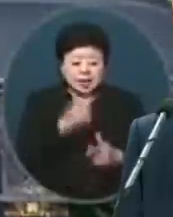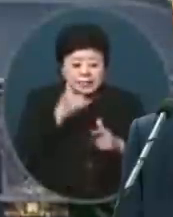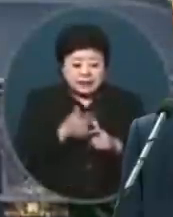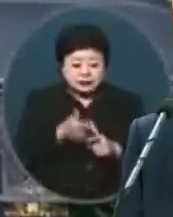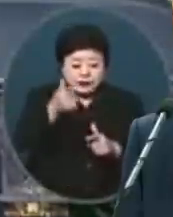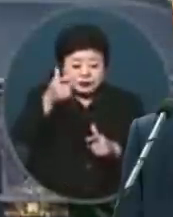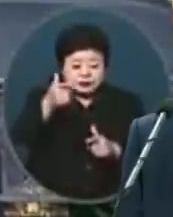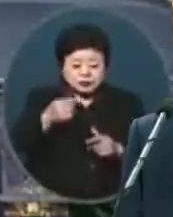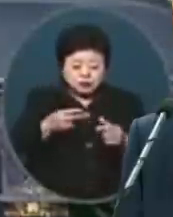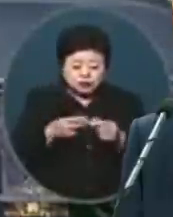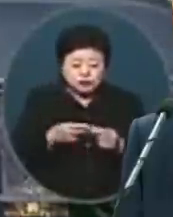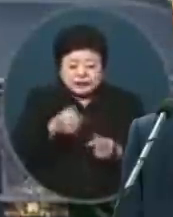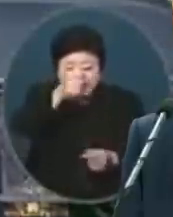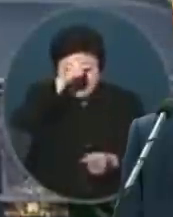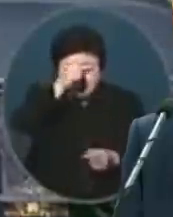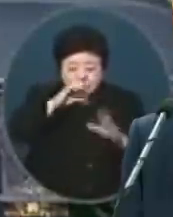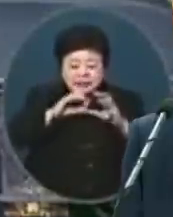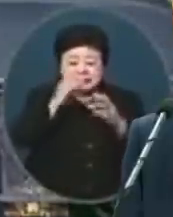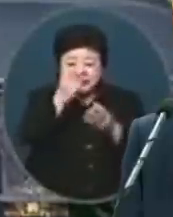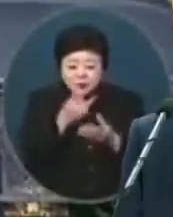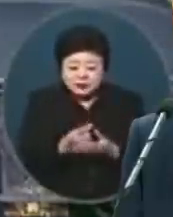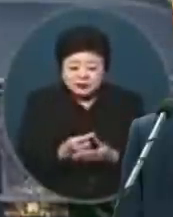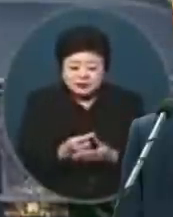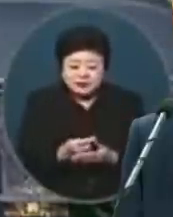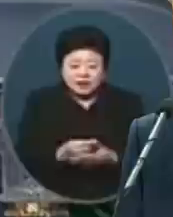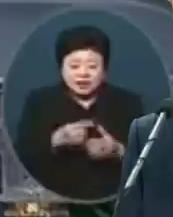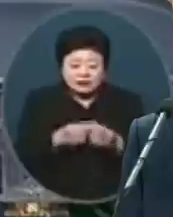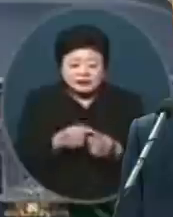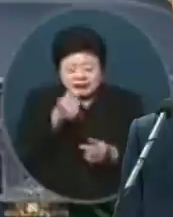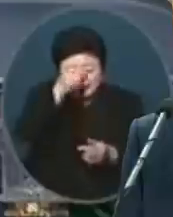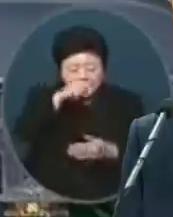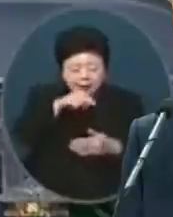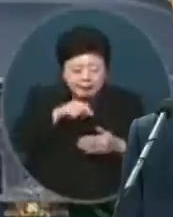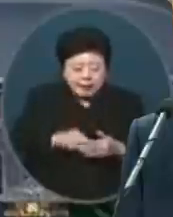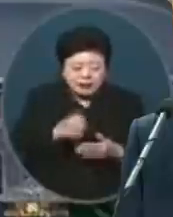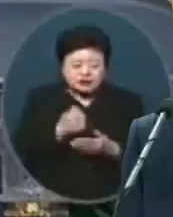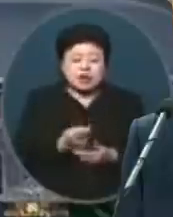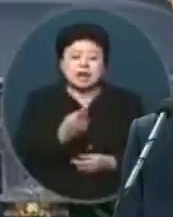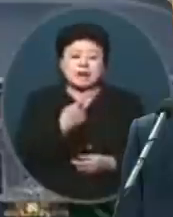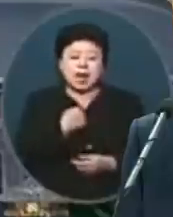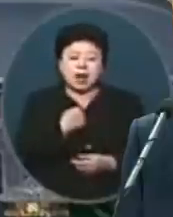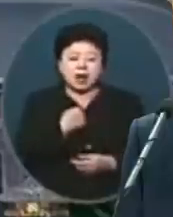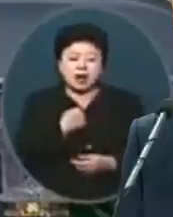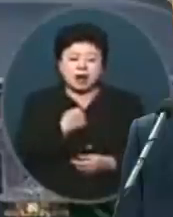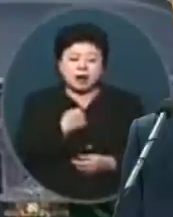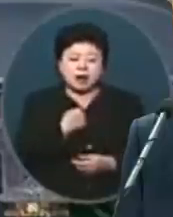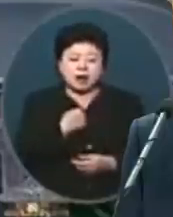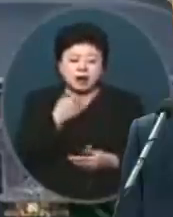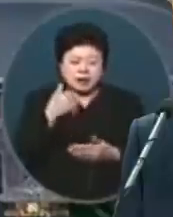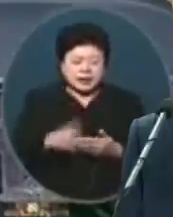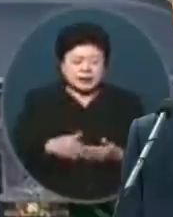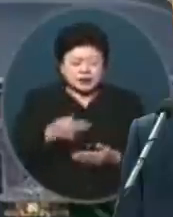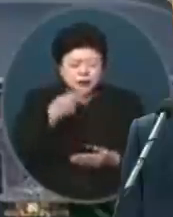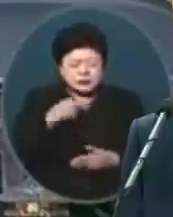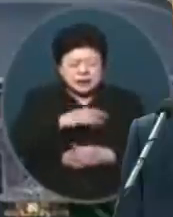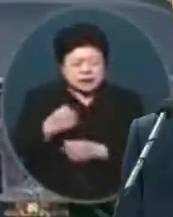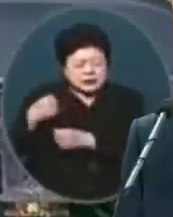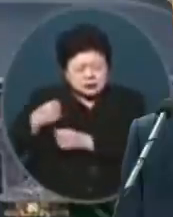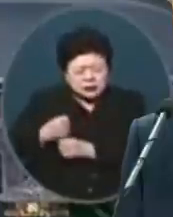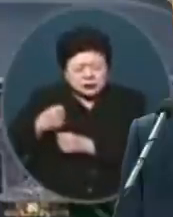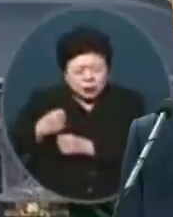예수님이 둘째 아담으로 세상에 오셔서 첫 아담 안에서 저지른 죄악을 남김없이 다 짊어지고